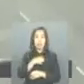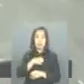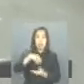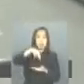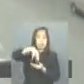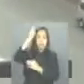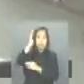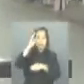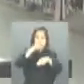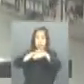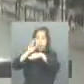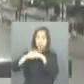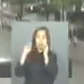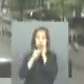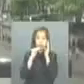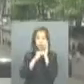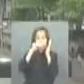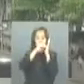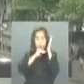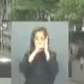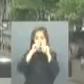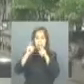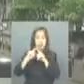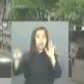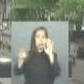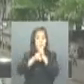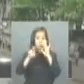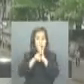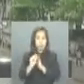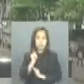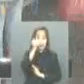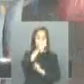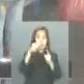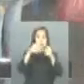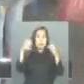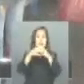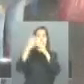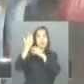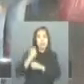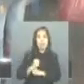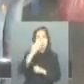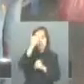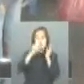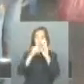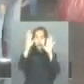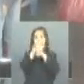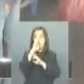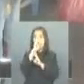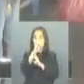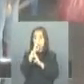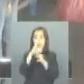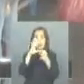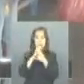ทั้งกรุงเทพมหานครและปริมณฑลไม่ให้เข้าไปในพื้นที่ปราศัยของพรรคประชาธิปัตย์เพราะอาจจะตกเป็นเครื่องมือทางการเมือง